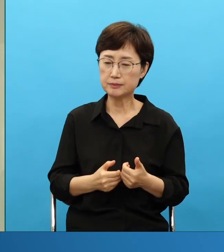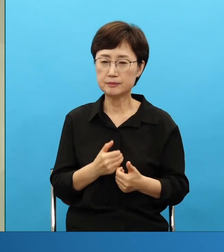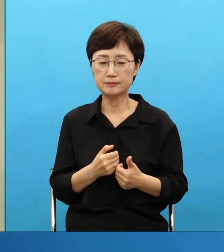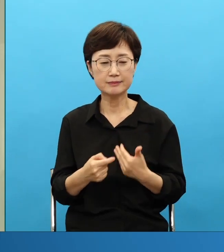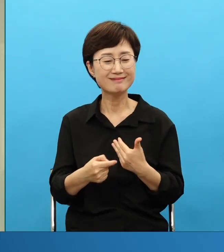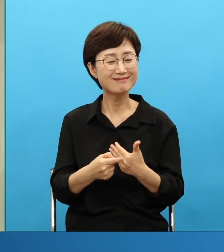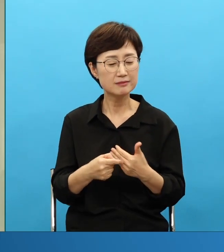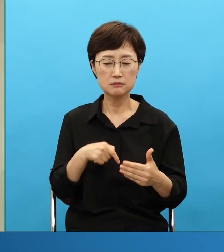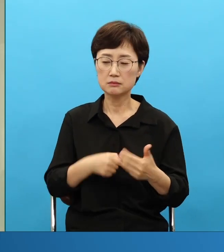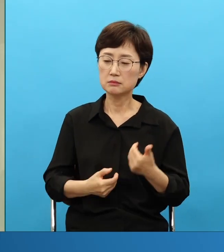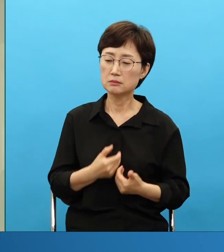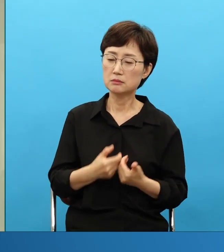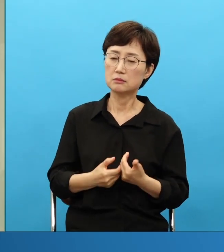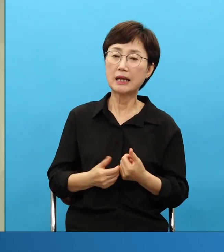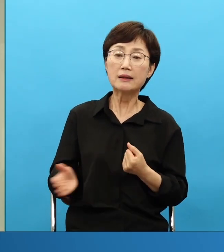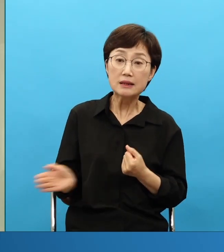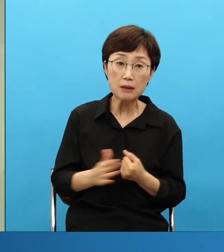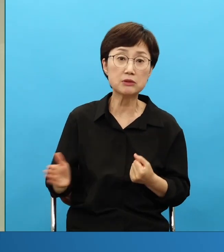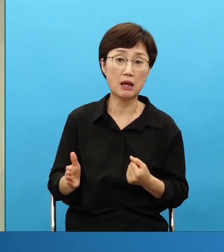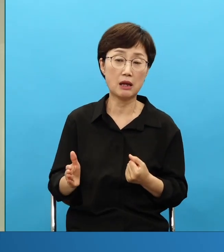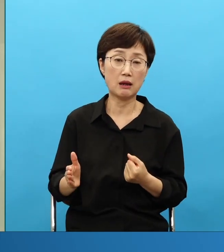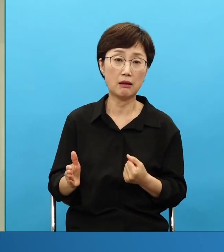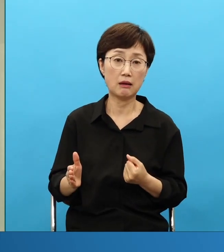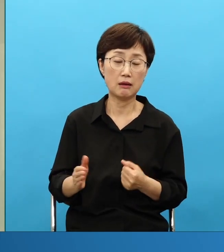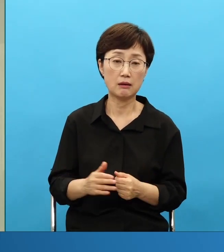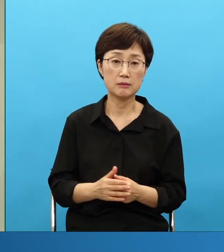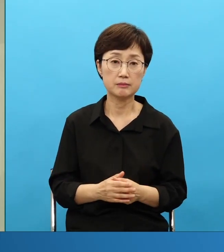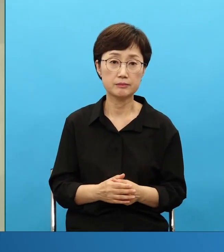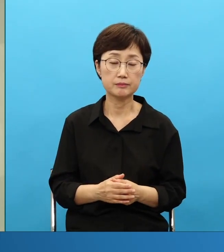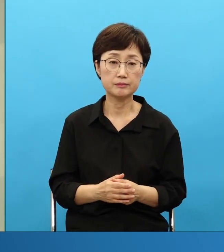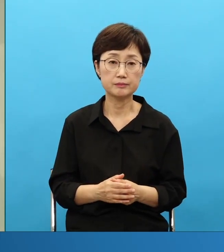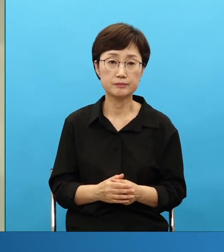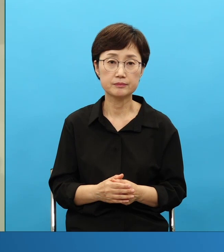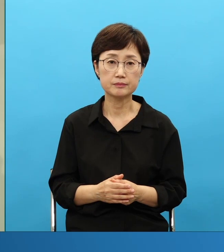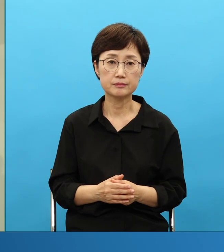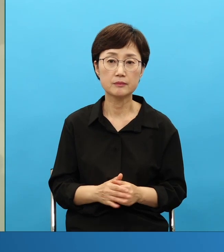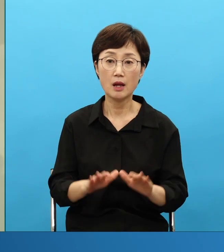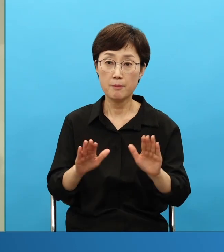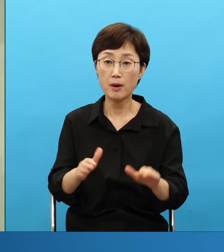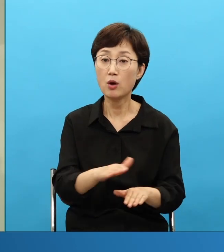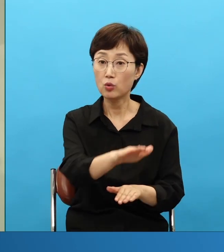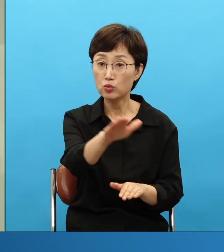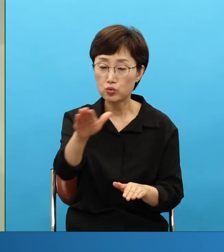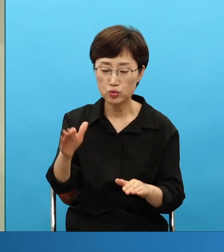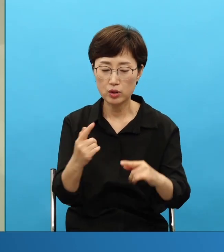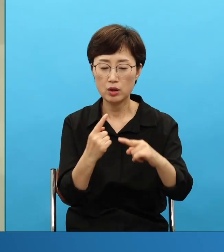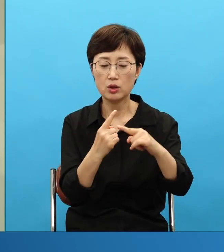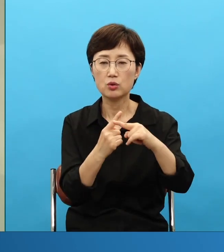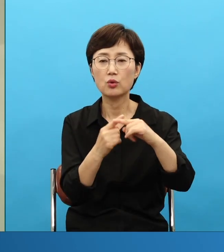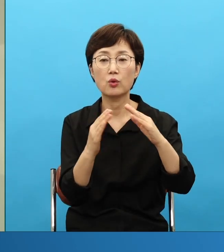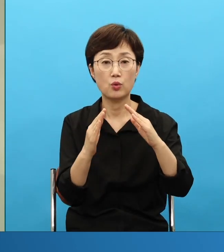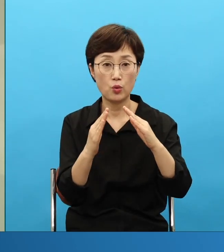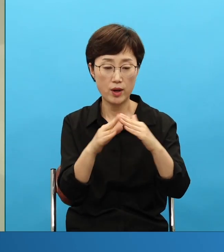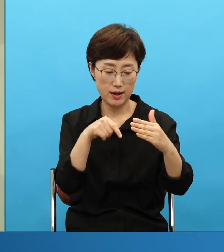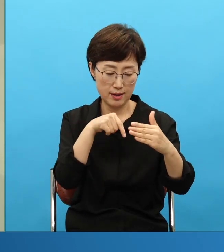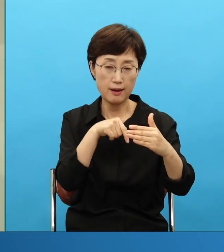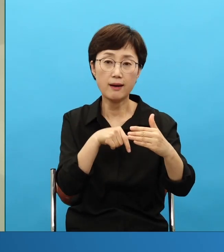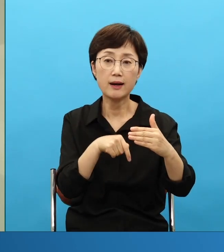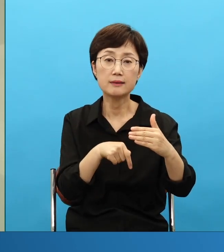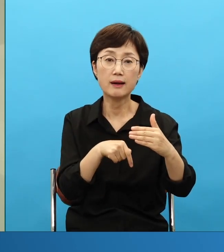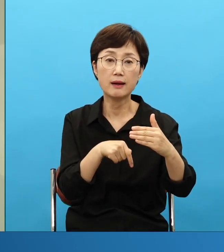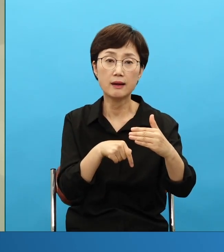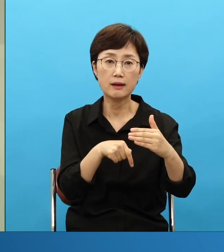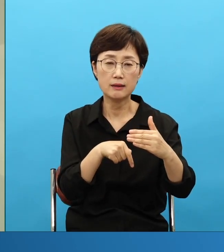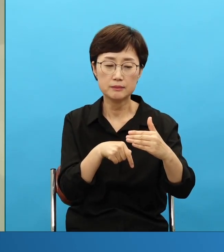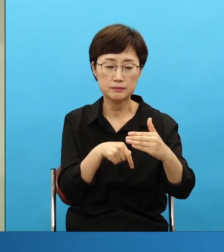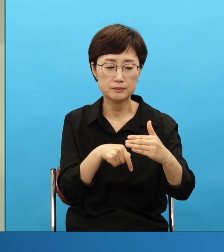not even the gospel, we waste 바보죠. all our time on that. Then we are fools. 이 교회는 그런